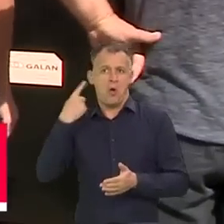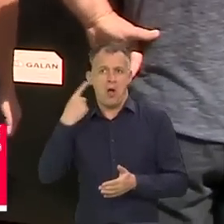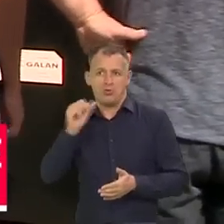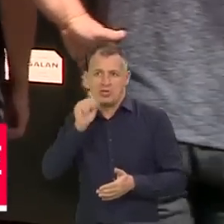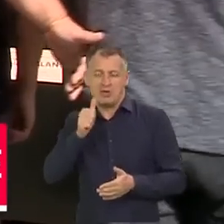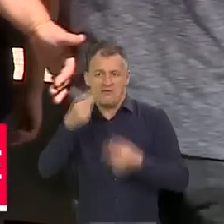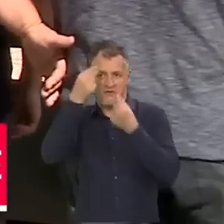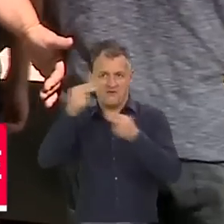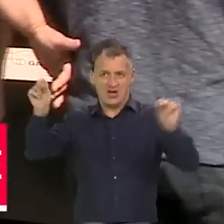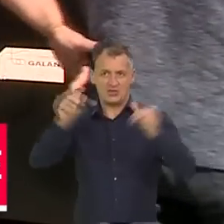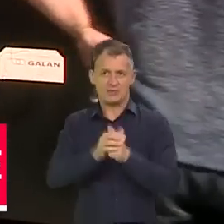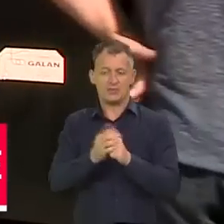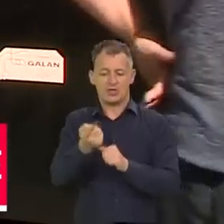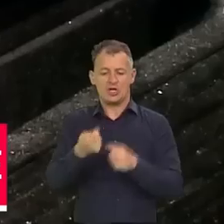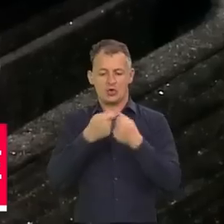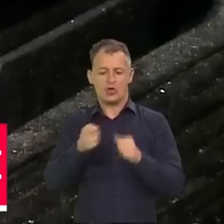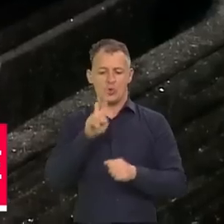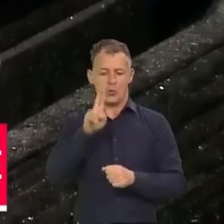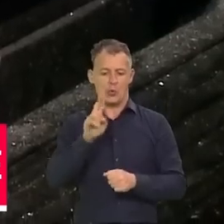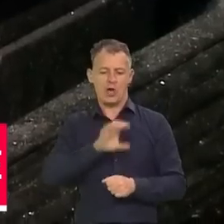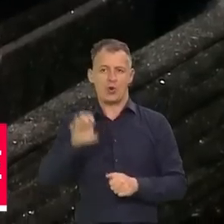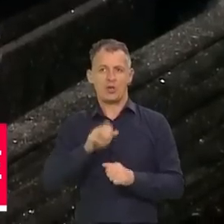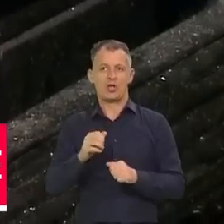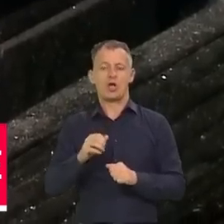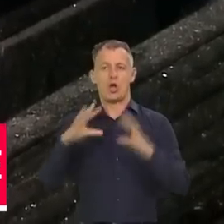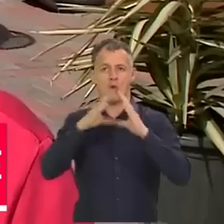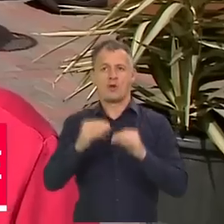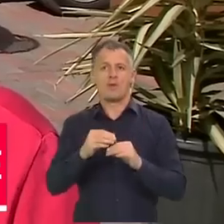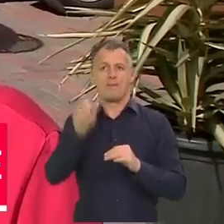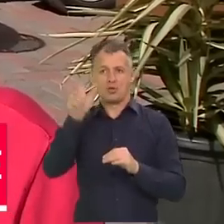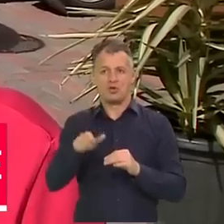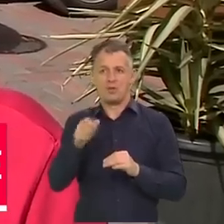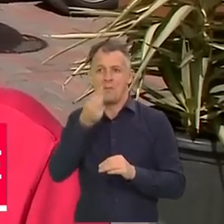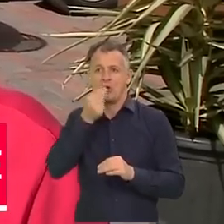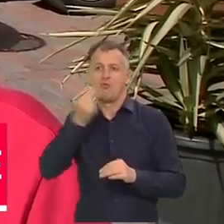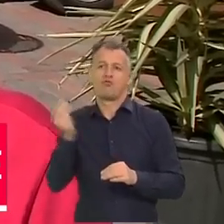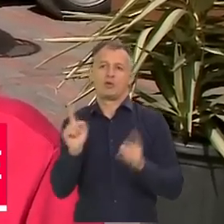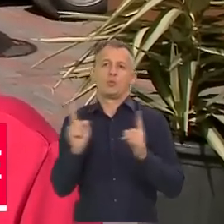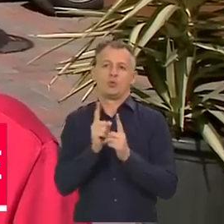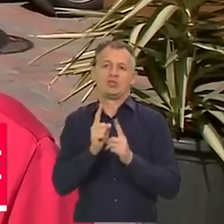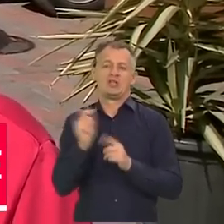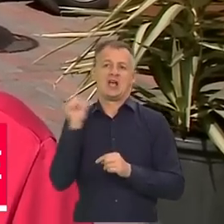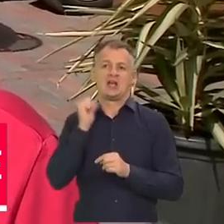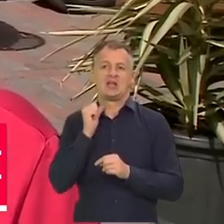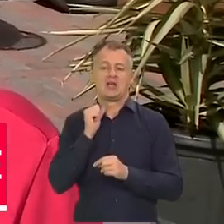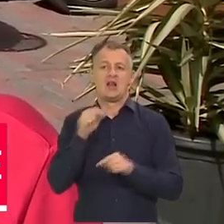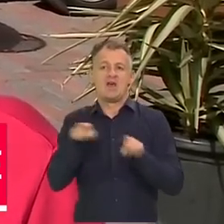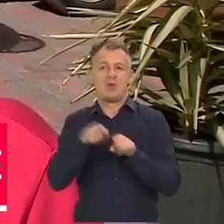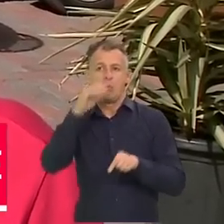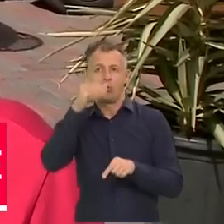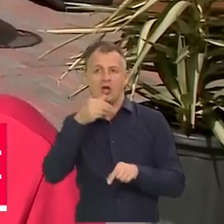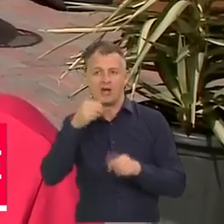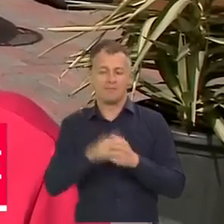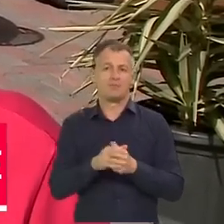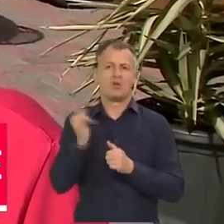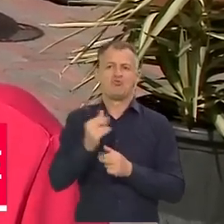Din toată Uniunea Europeană, România, alături de bulgari, consumă carne cel mai puțin. Nu prea mănânc carne, decât foarte câteva zile pe